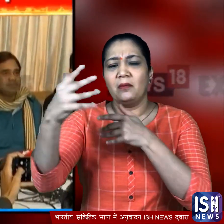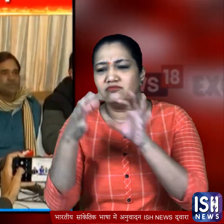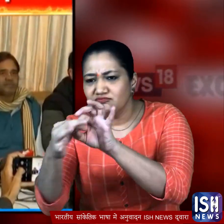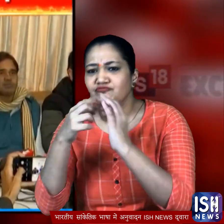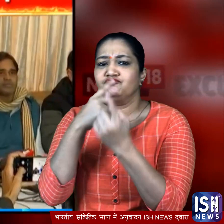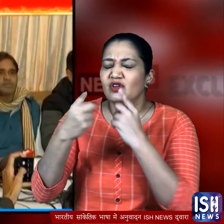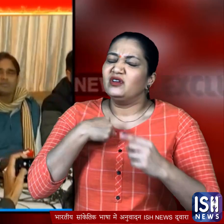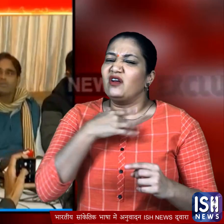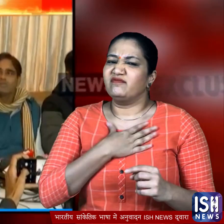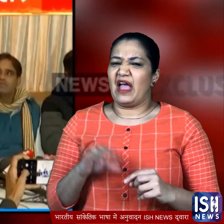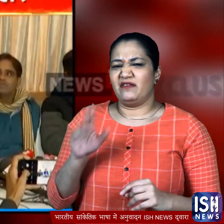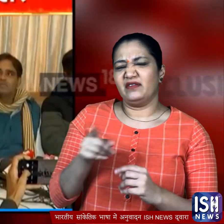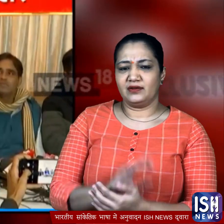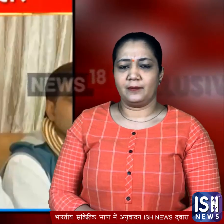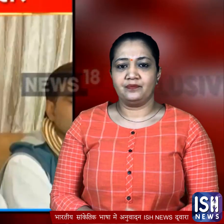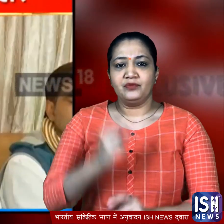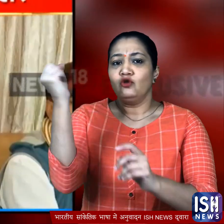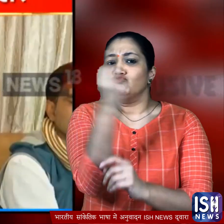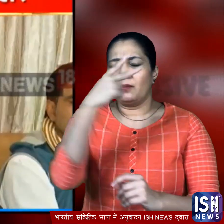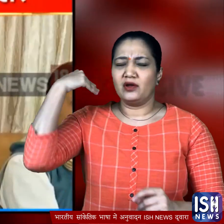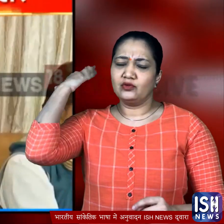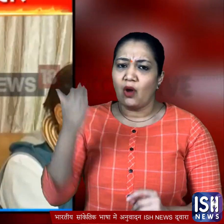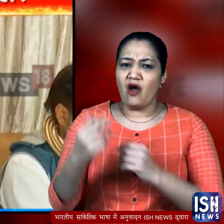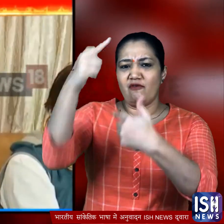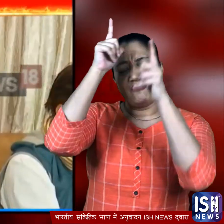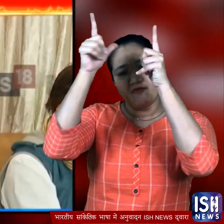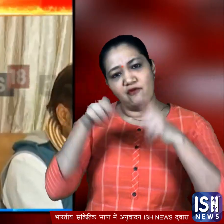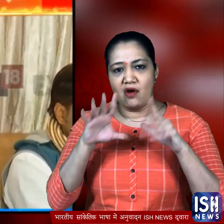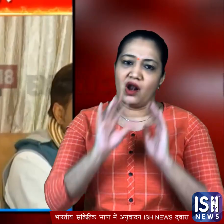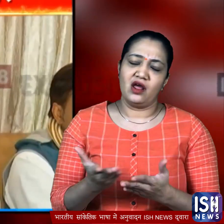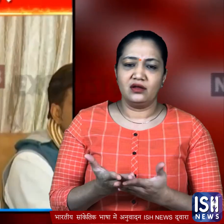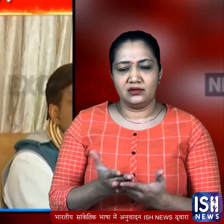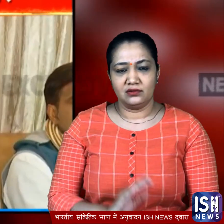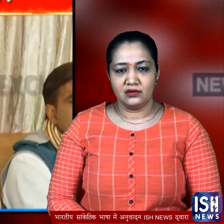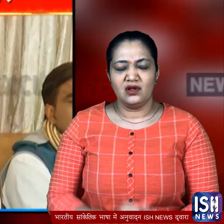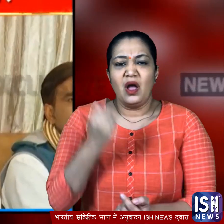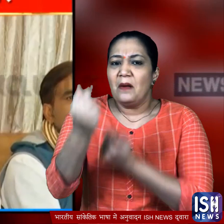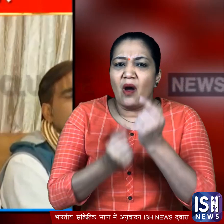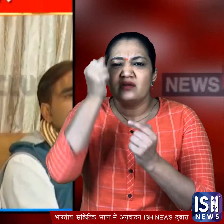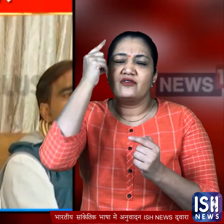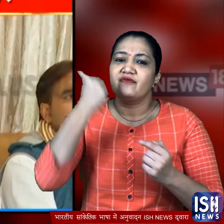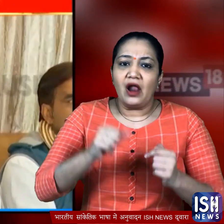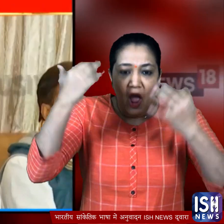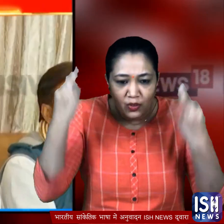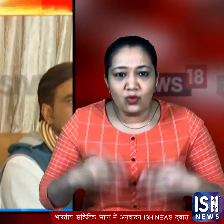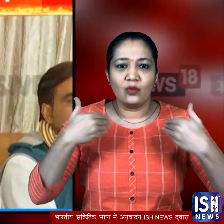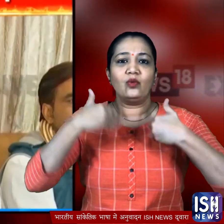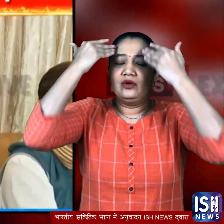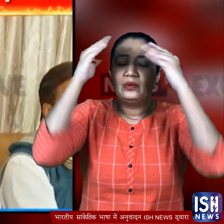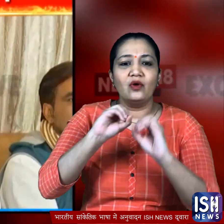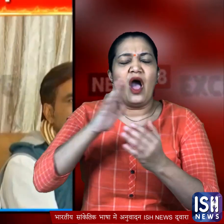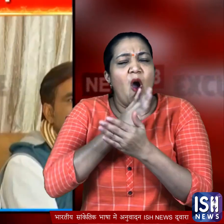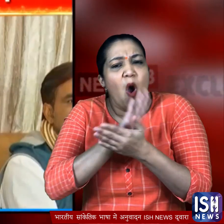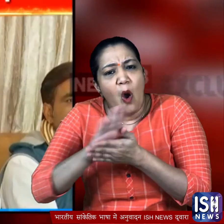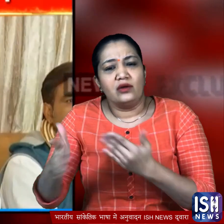बंटवारे पर बात न बनने का दर्द भी छलक गया। पिछले 2 महीने में हमारे साथ छल हुआ। हम राजनीति को समझ नहीं पाए क्योंकि हम